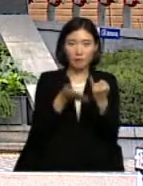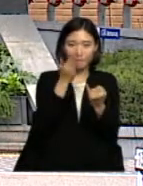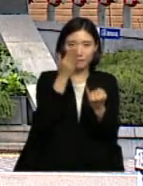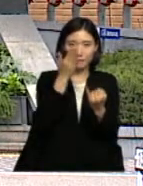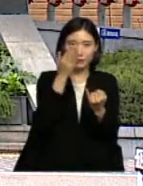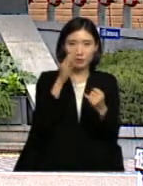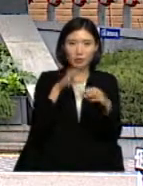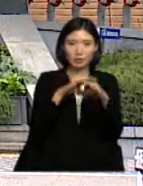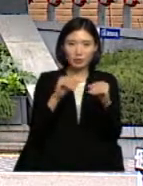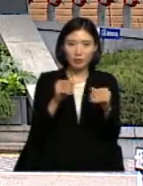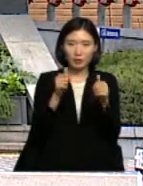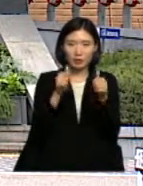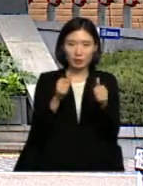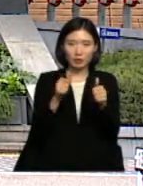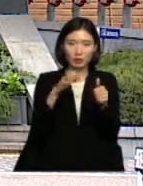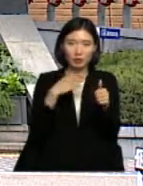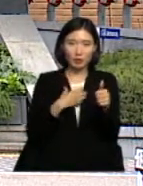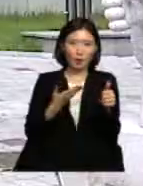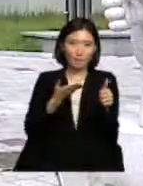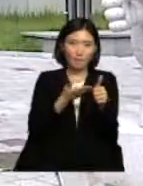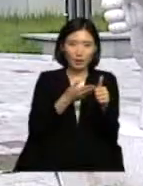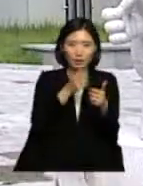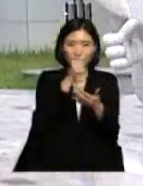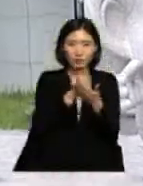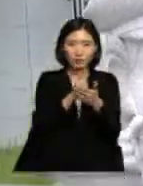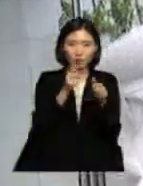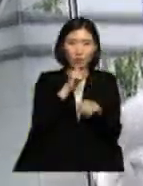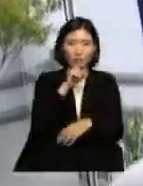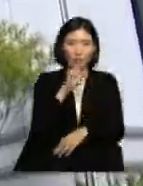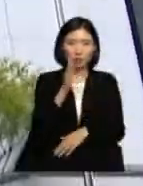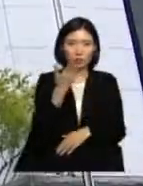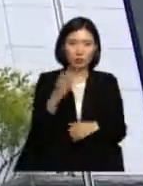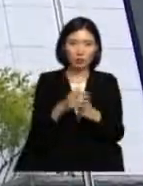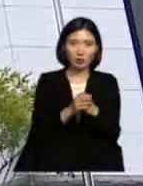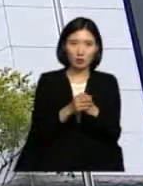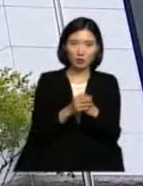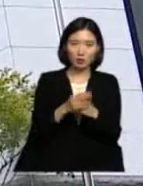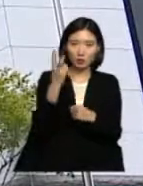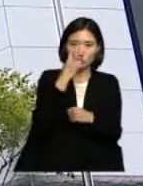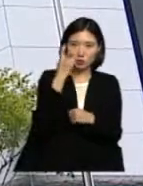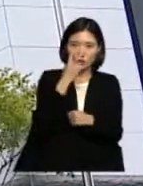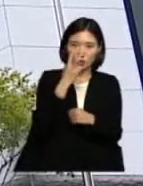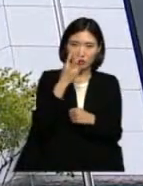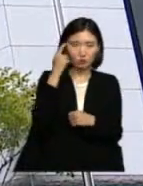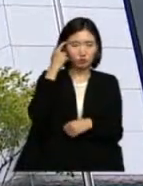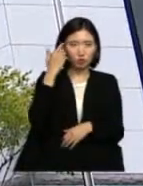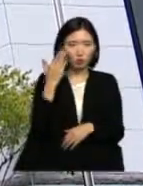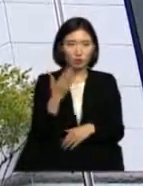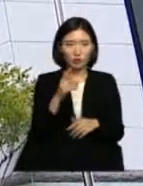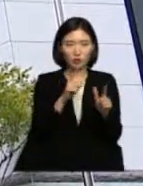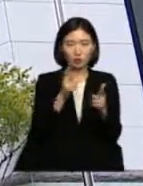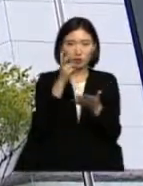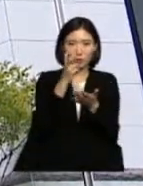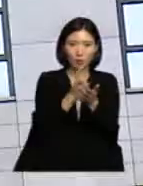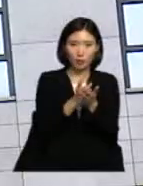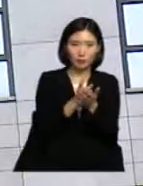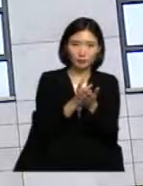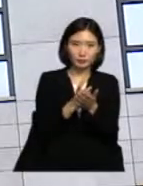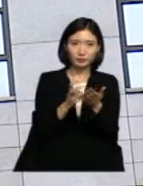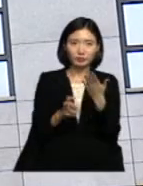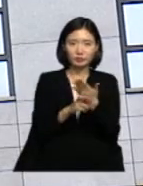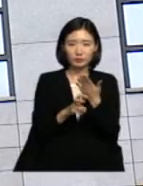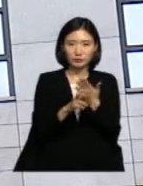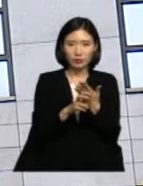위반과 협박죄 등으로 검찰에 고발했습니다. 또 국무총리실에 조사를 의뢰하고 각종 법 위반과 공무원으로서의